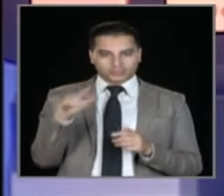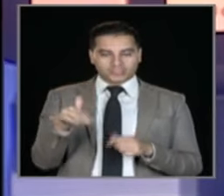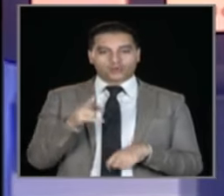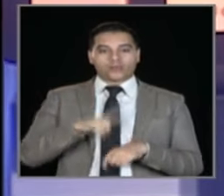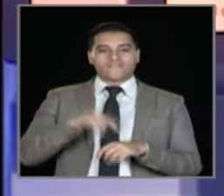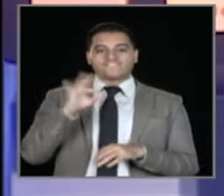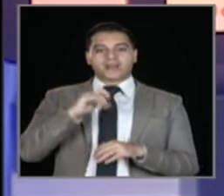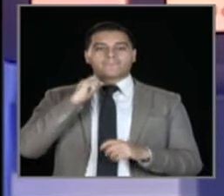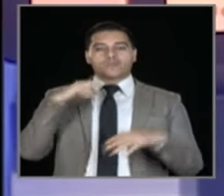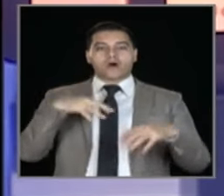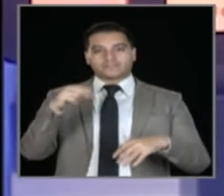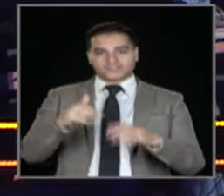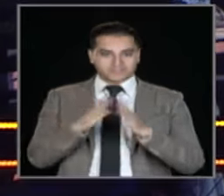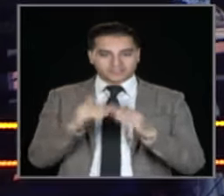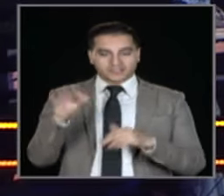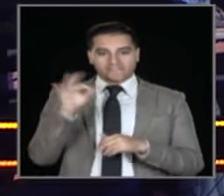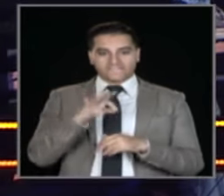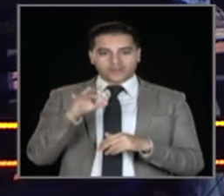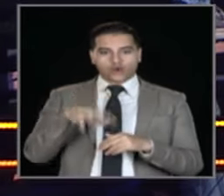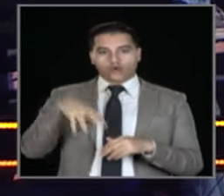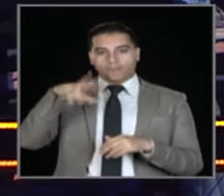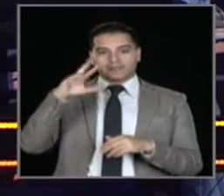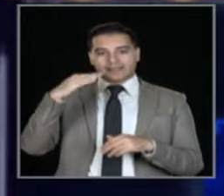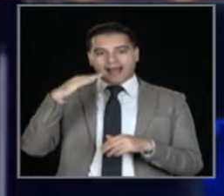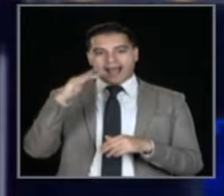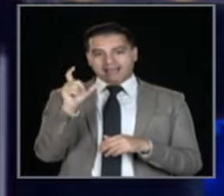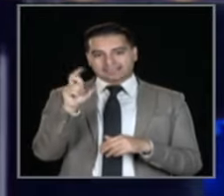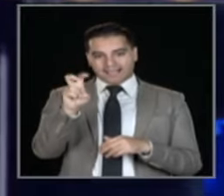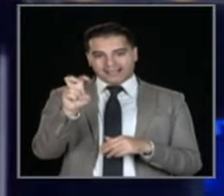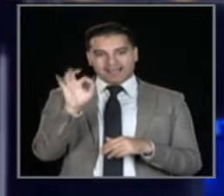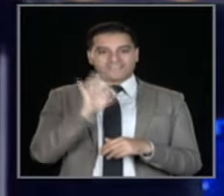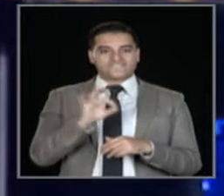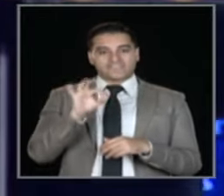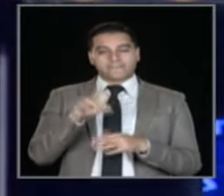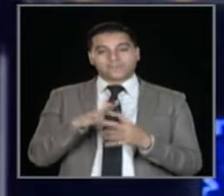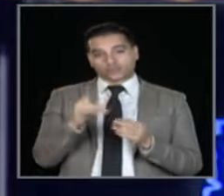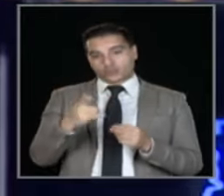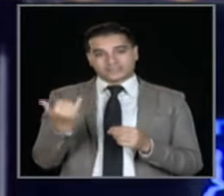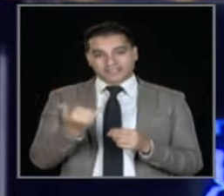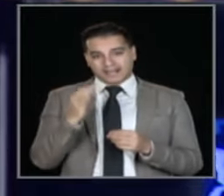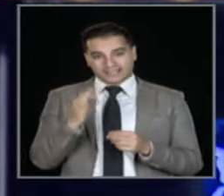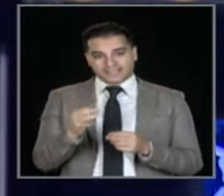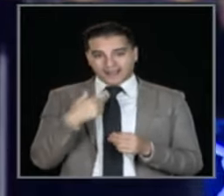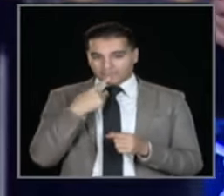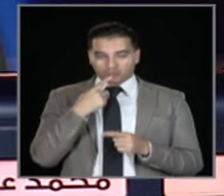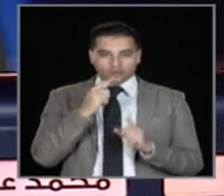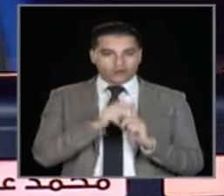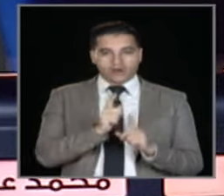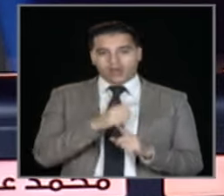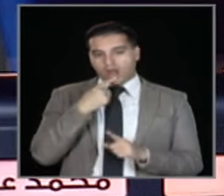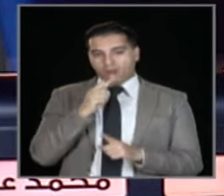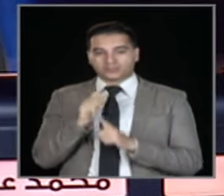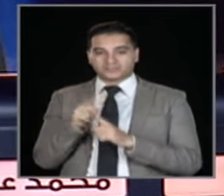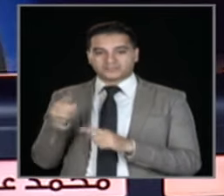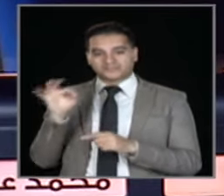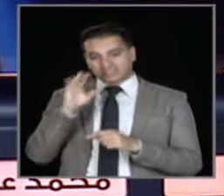مصرية تقع محمية قبة الحسنة؟ الموضوع أسهل من كده بكتير، مش حلومها، حلومك دي في